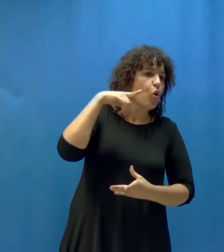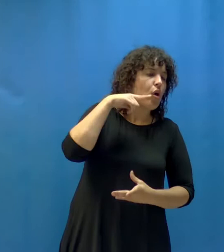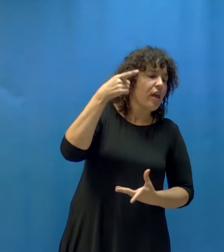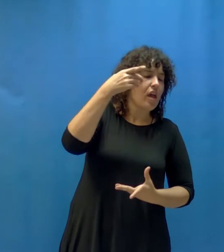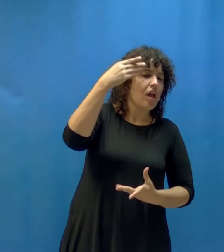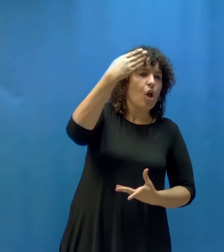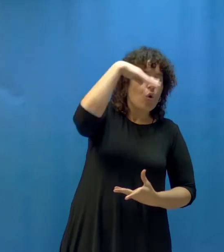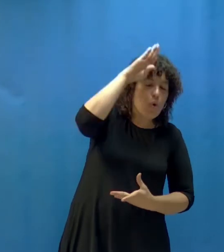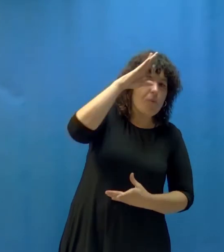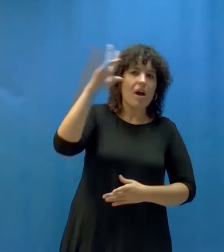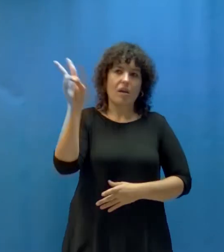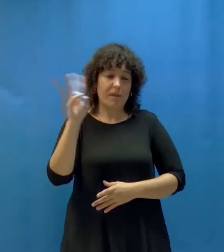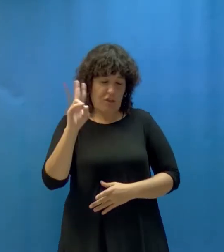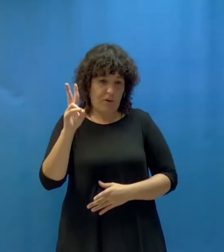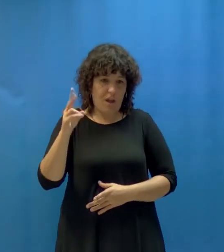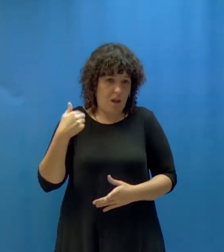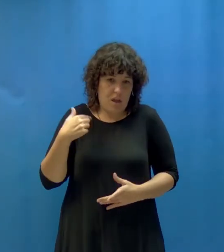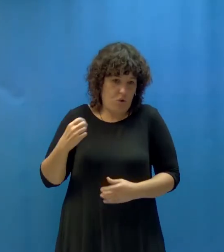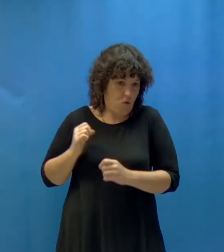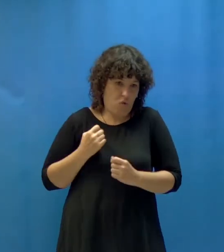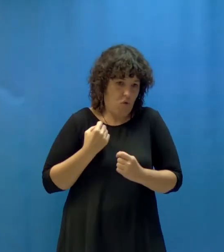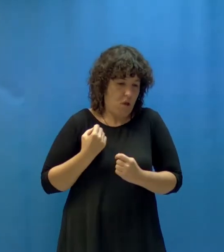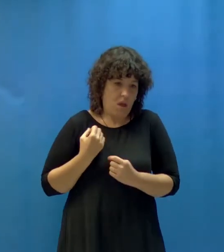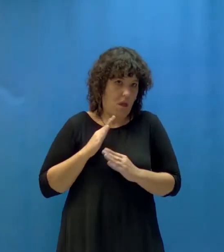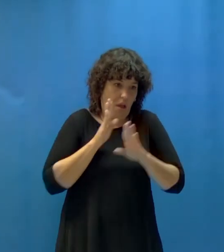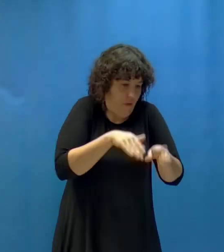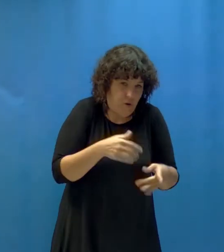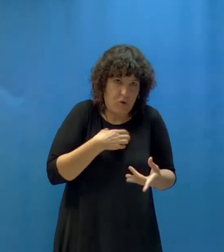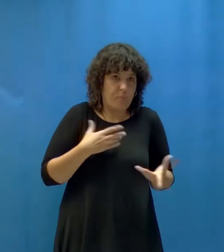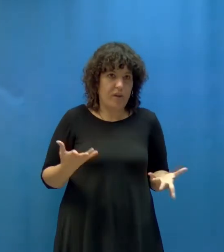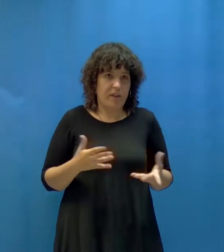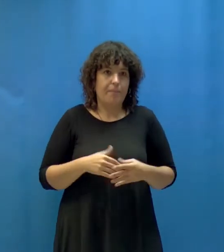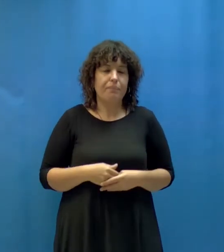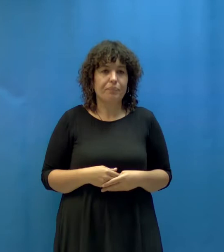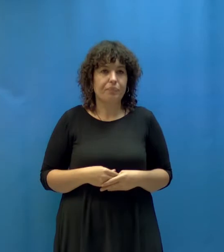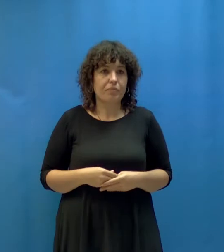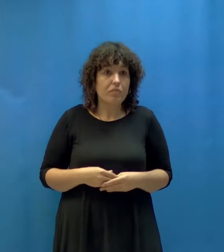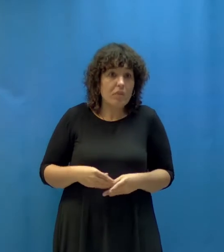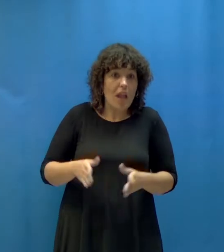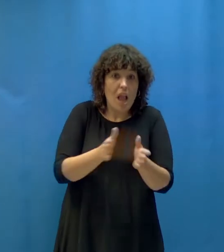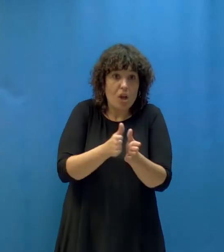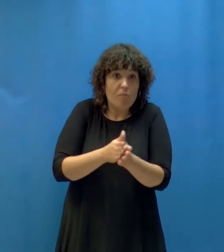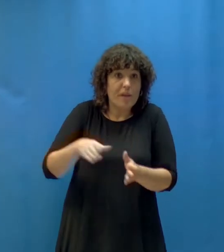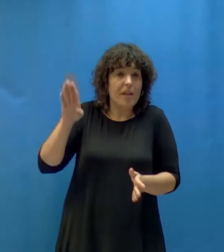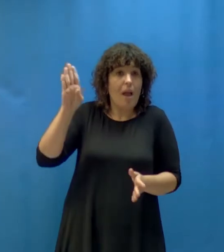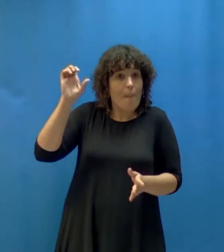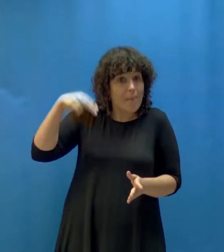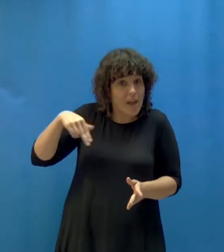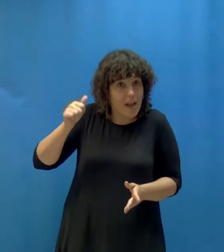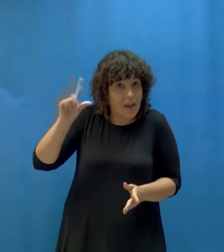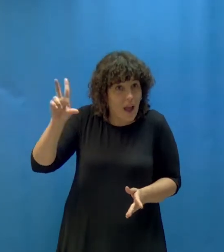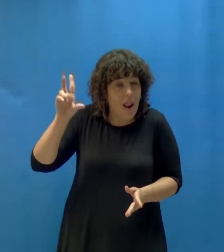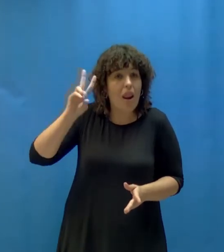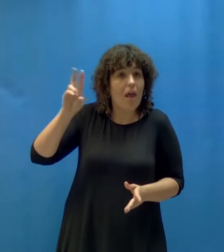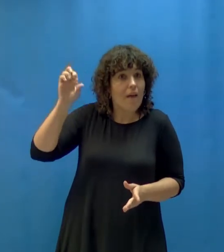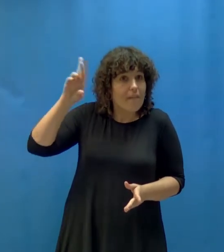I li vaig dir més encara. Jo no sabia que la companya Ana Pérez Albert era pitonissa, que sap que té una bola en casa, que el